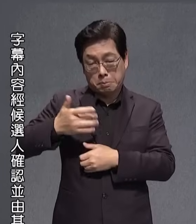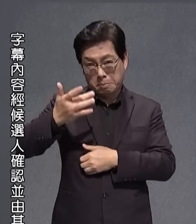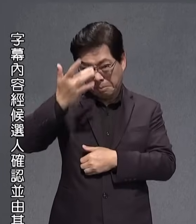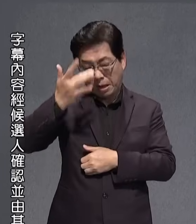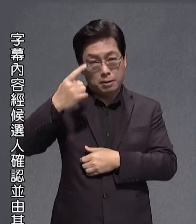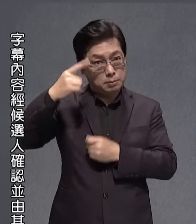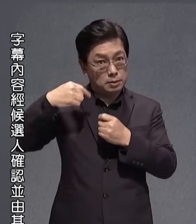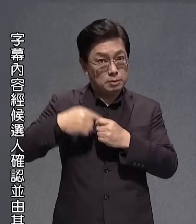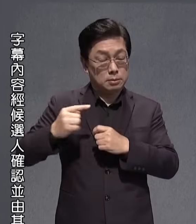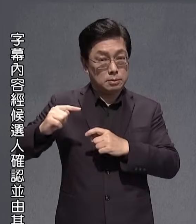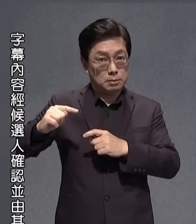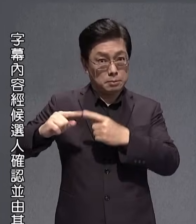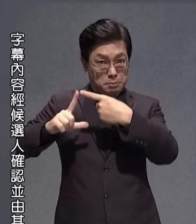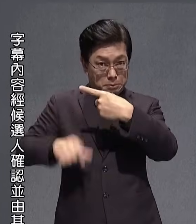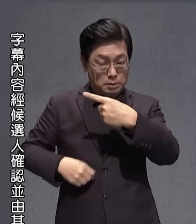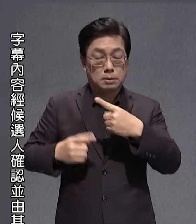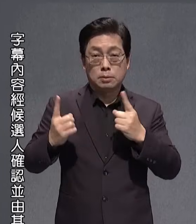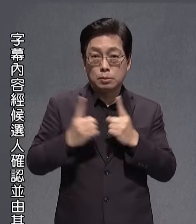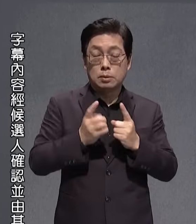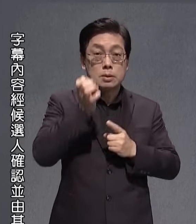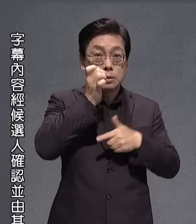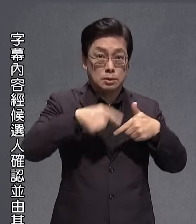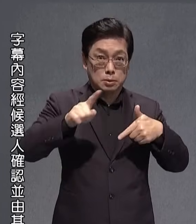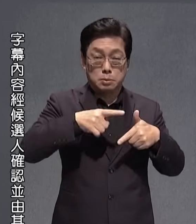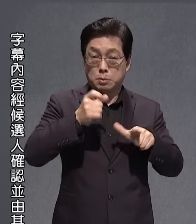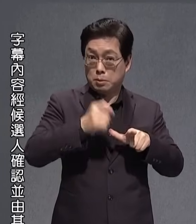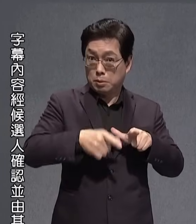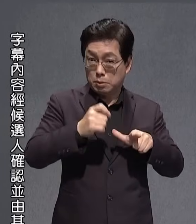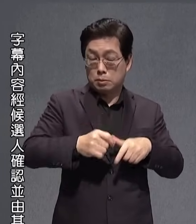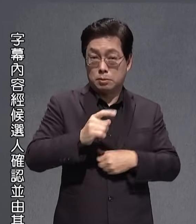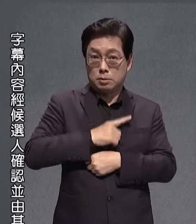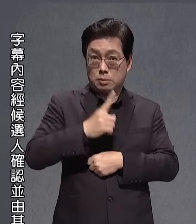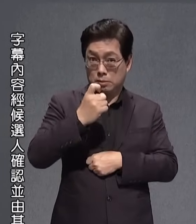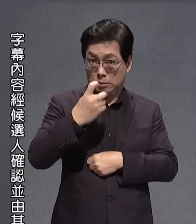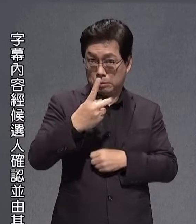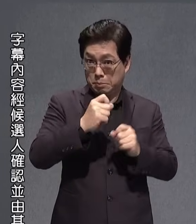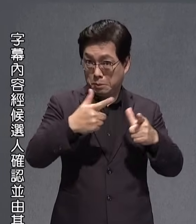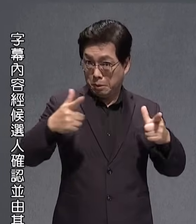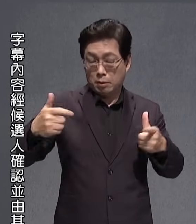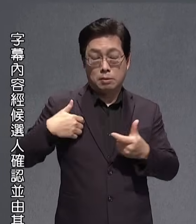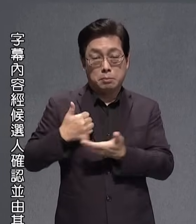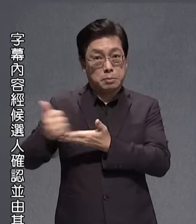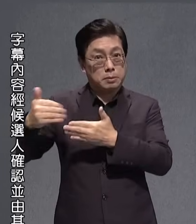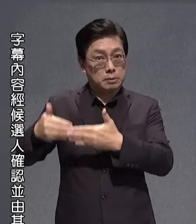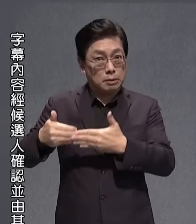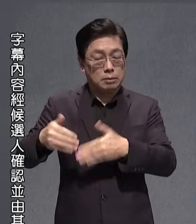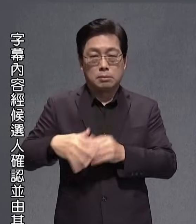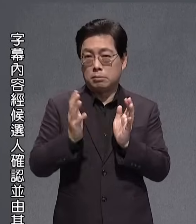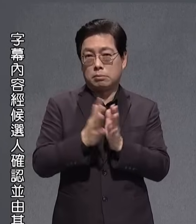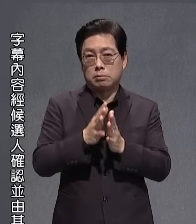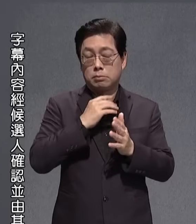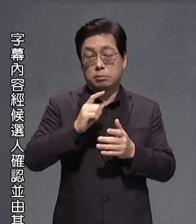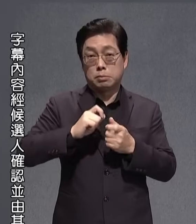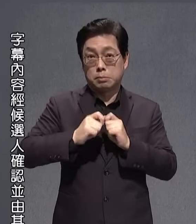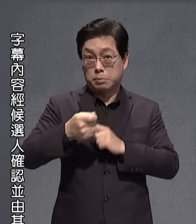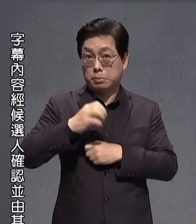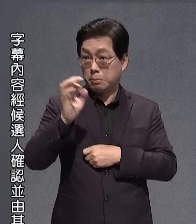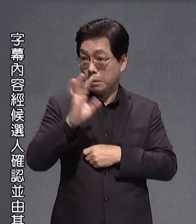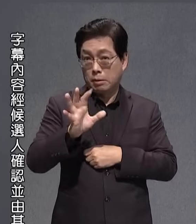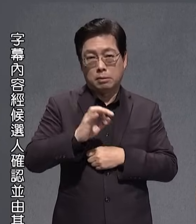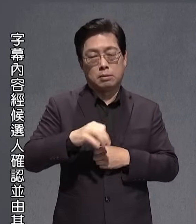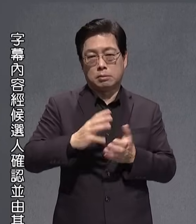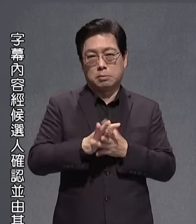就开始对十二月十二行的税目。要输去大陆的哈，用零关税要